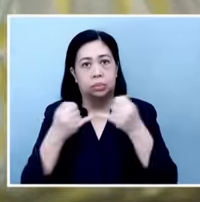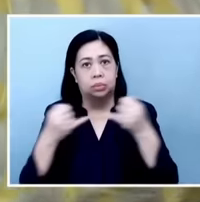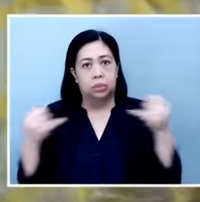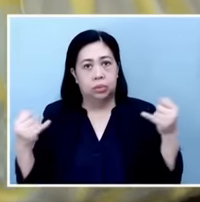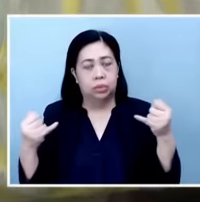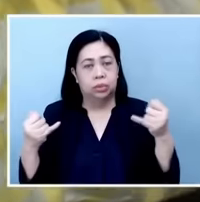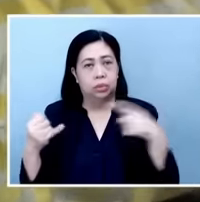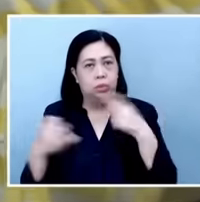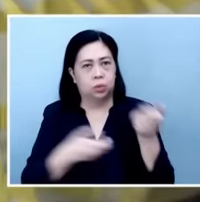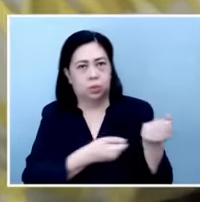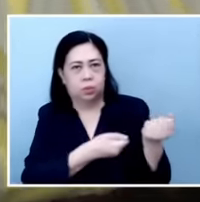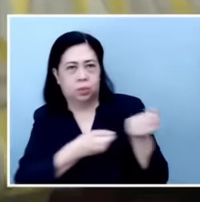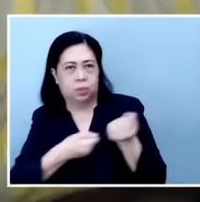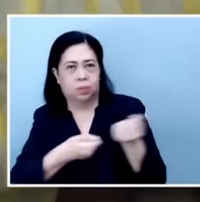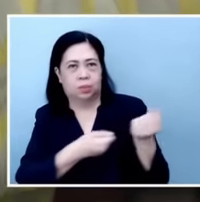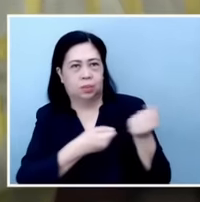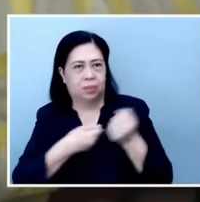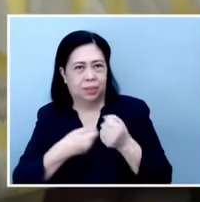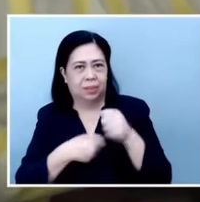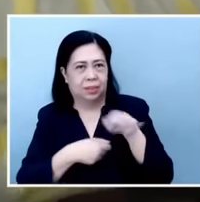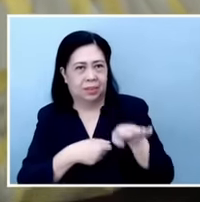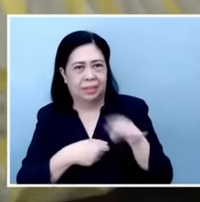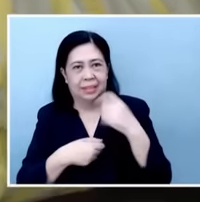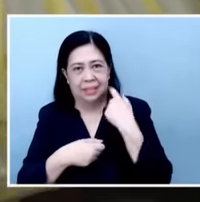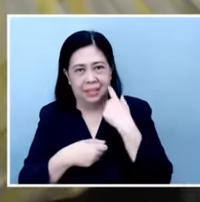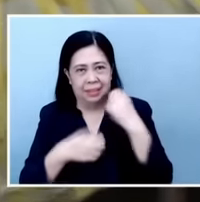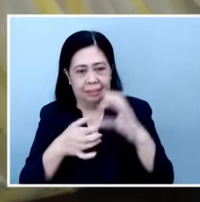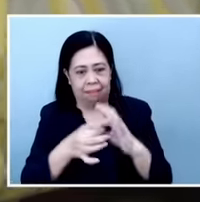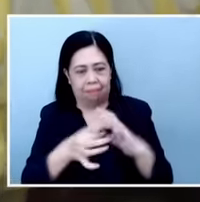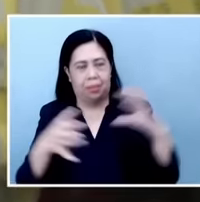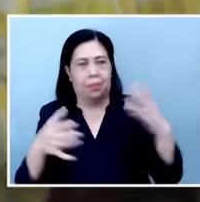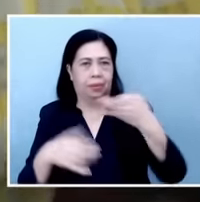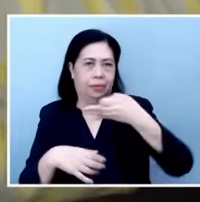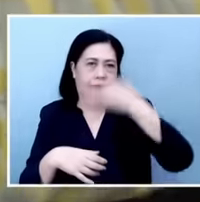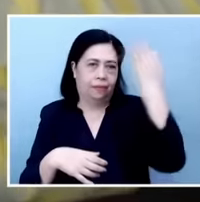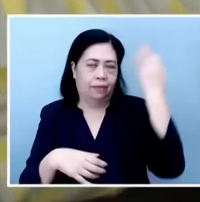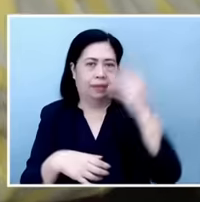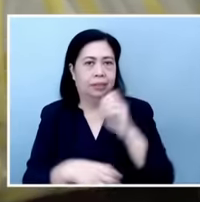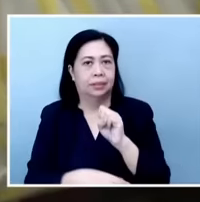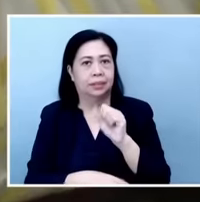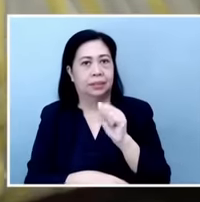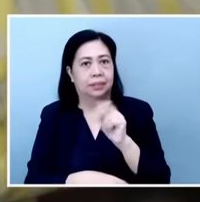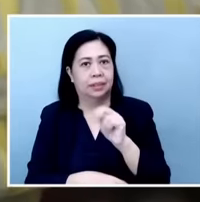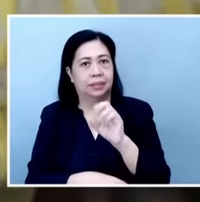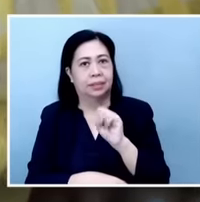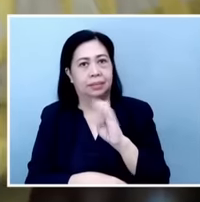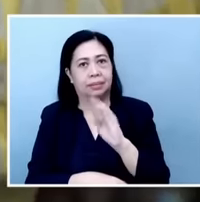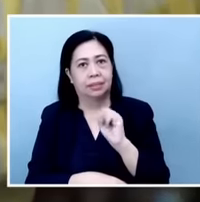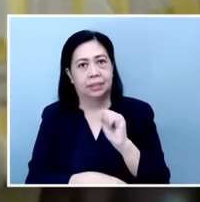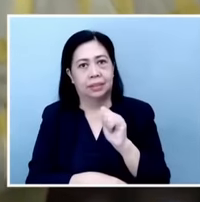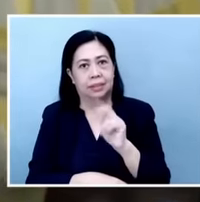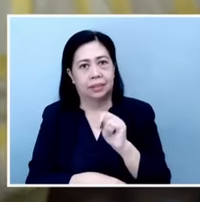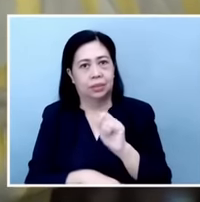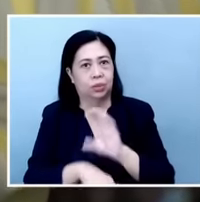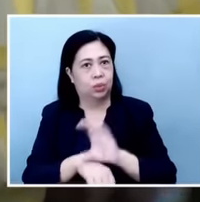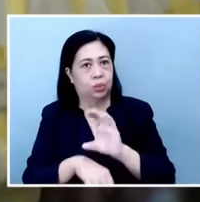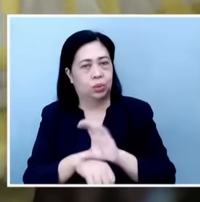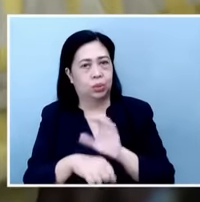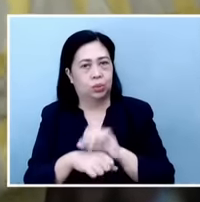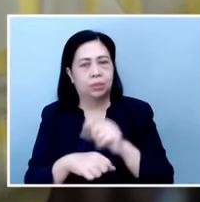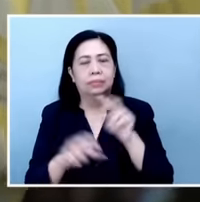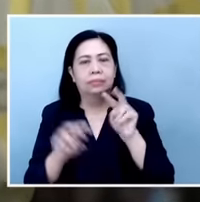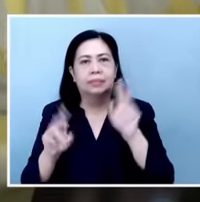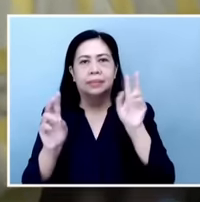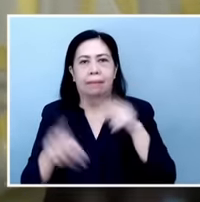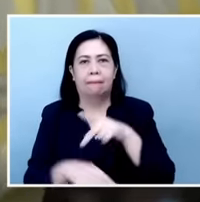siyang humihila sa andas na naputol nga po sa harap ng Sebastian Church, kung saan nangyayari po ang padungaw na